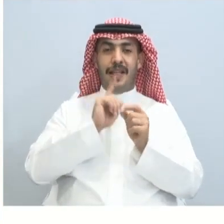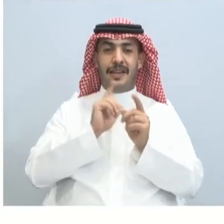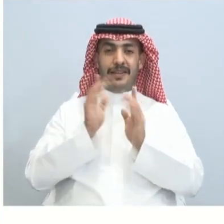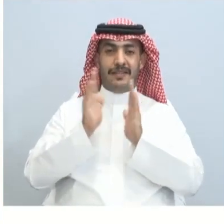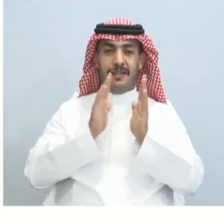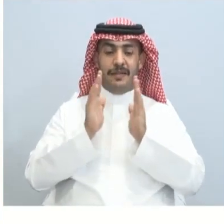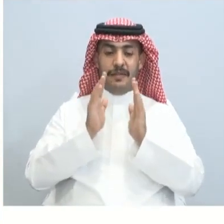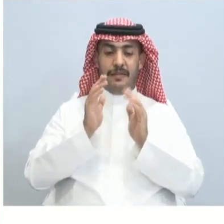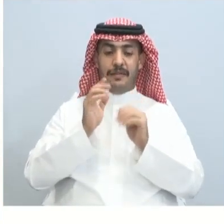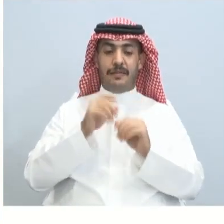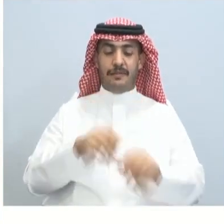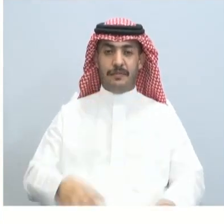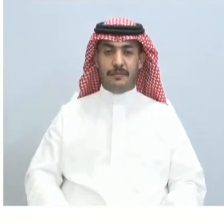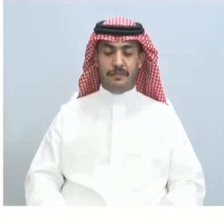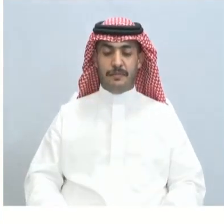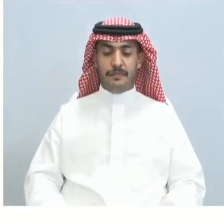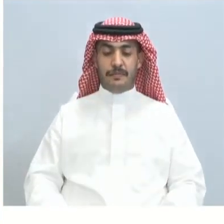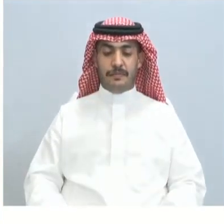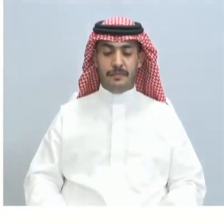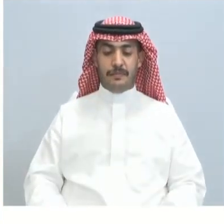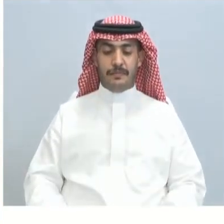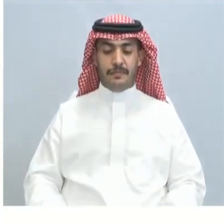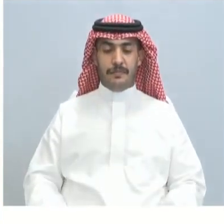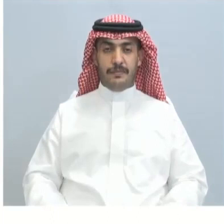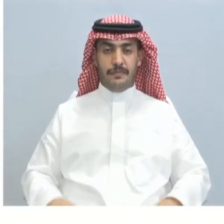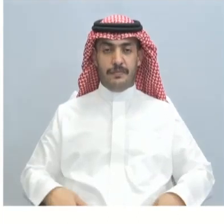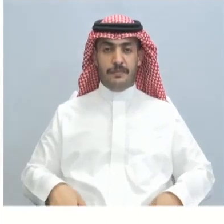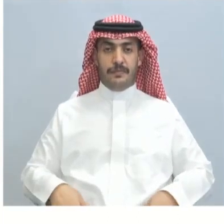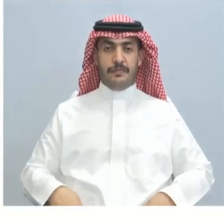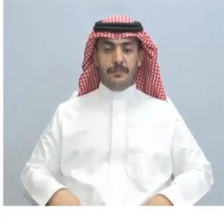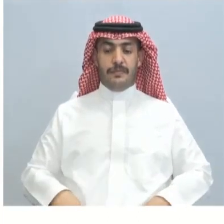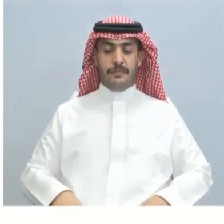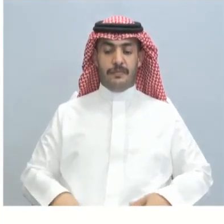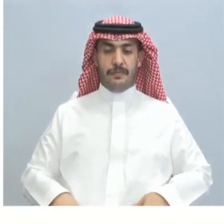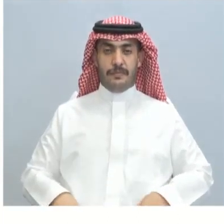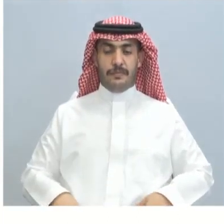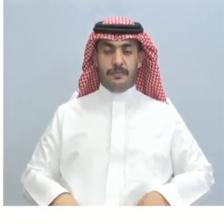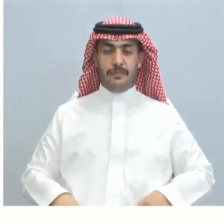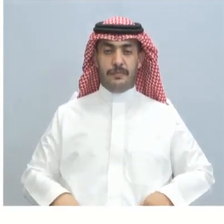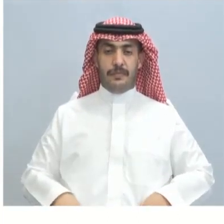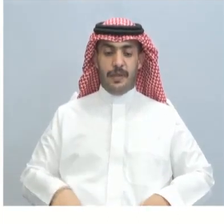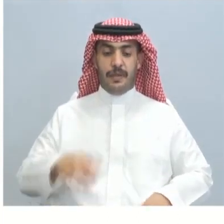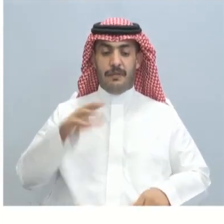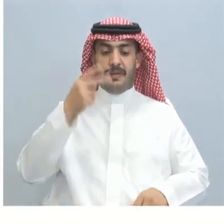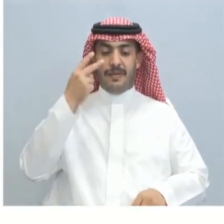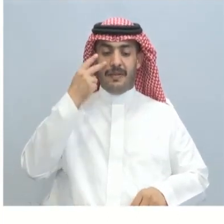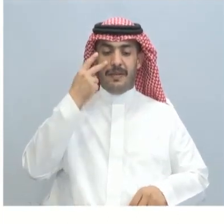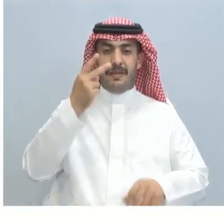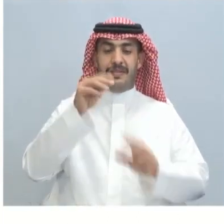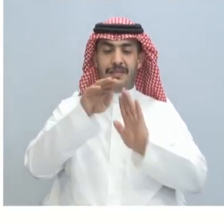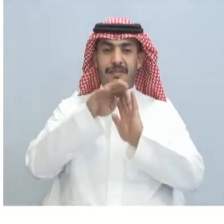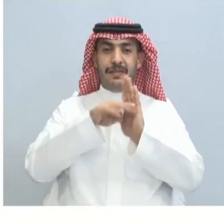وزمن محدد اذا نلاحظ هذا هو القرار بعد ذلك بناء على تخذ مصلحه وبعد الاطلاع قد يرفق